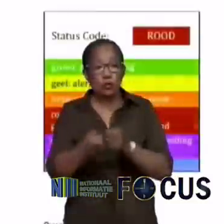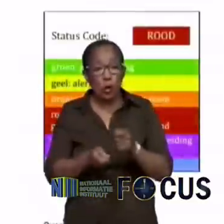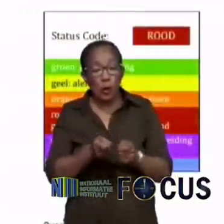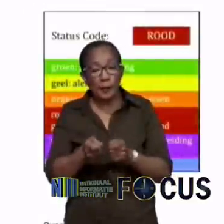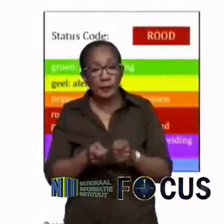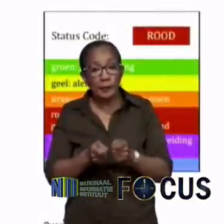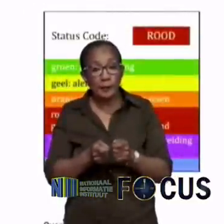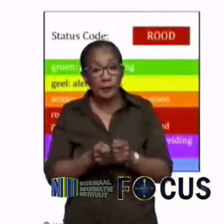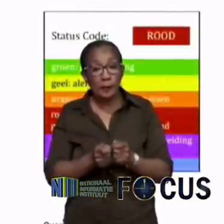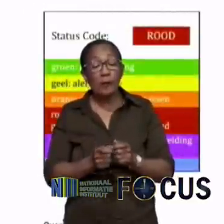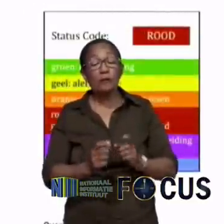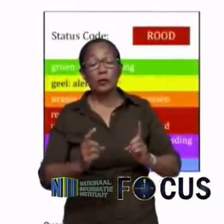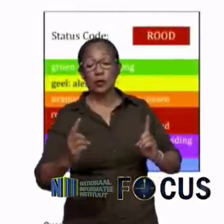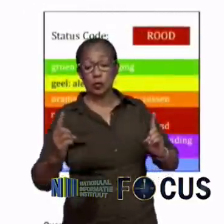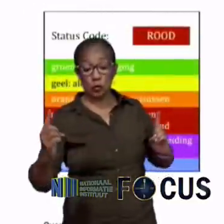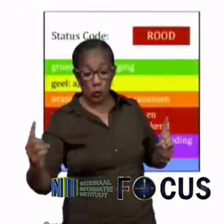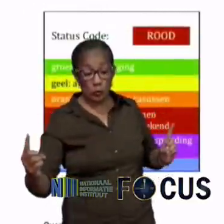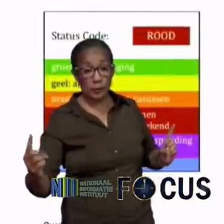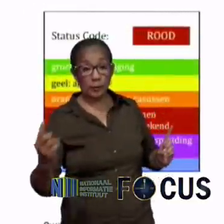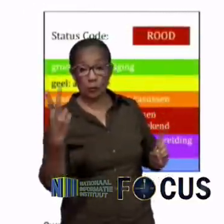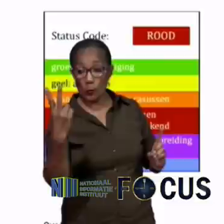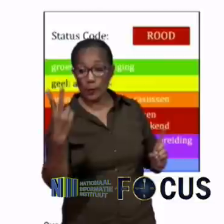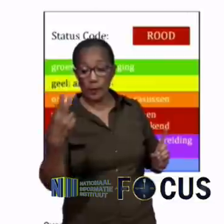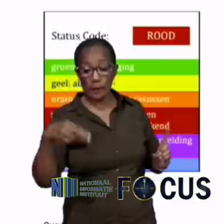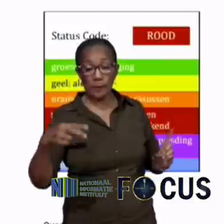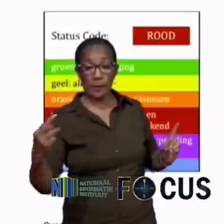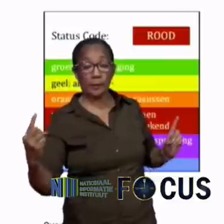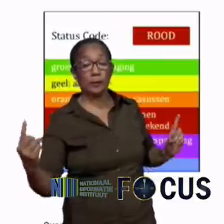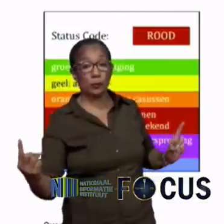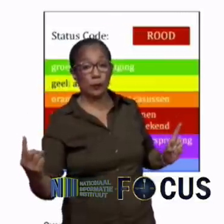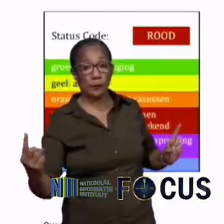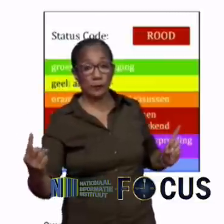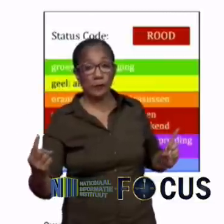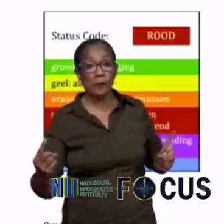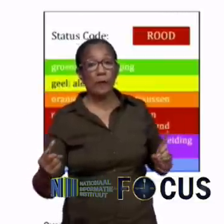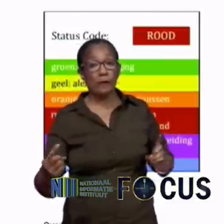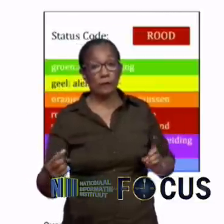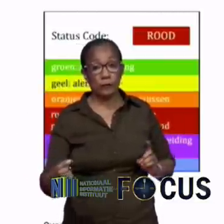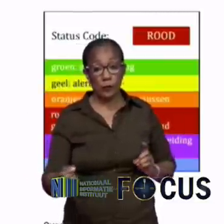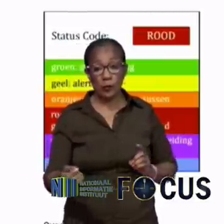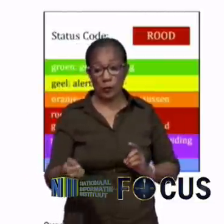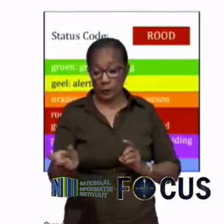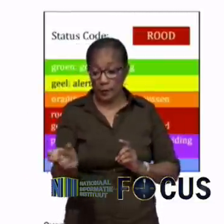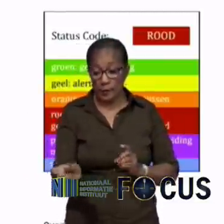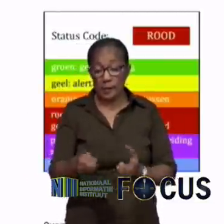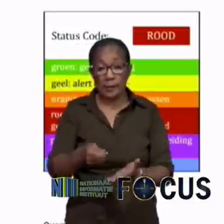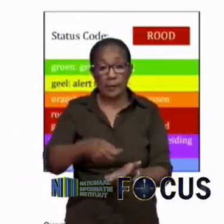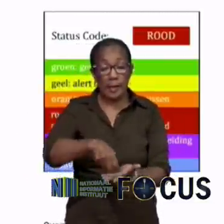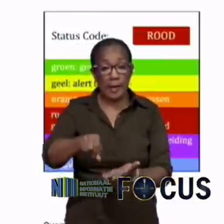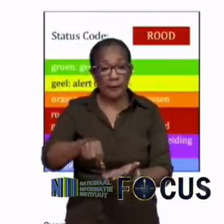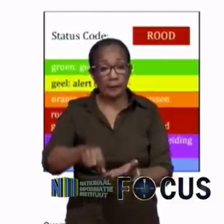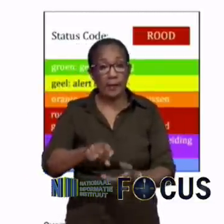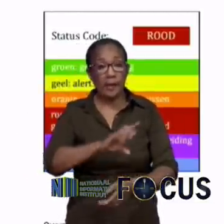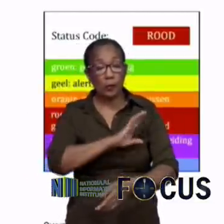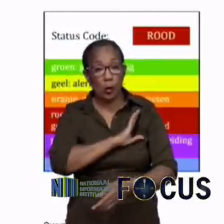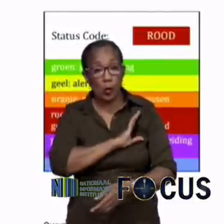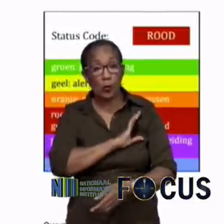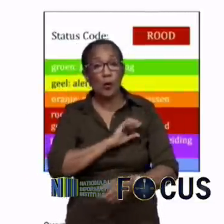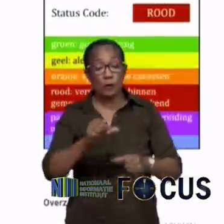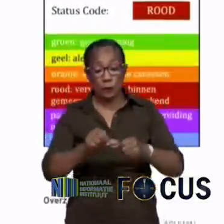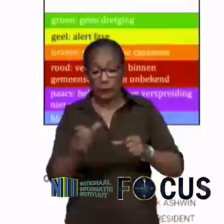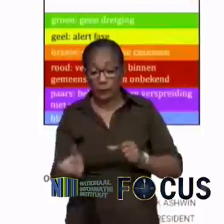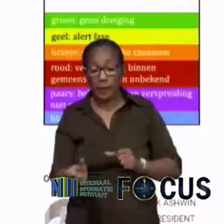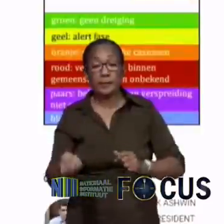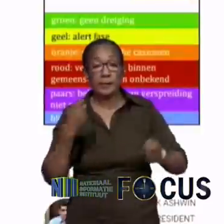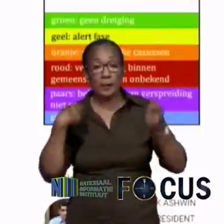voor de social distancing van 2 meter. Dat geldt voor de klanten als ook voor het personeel